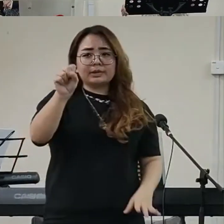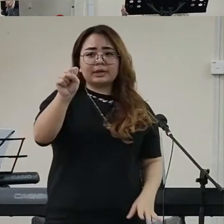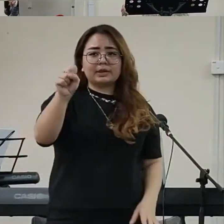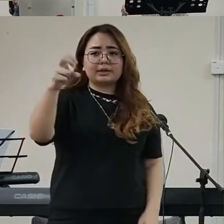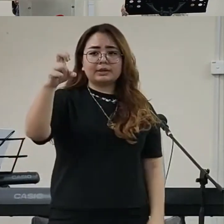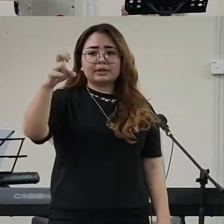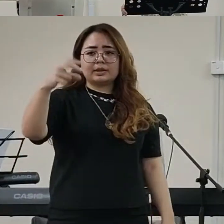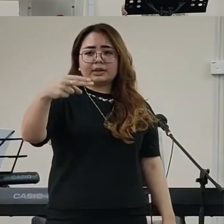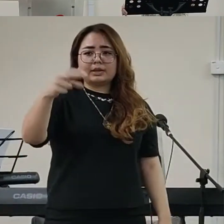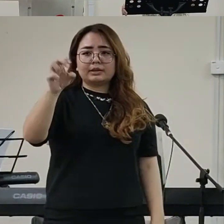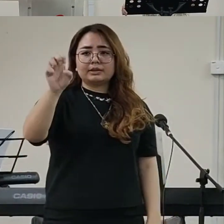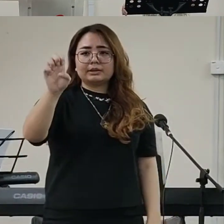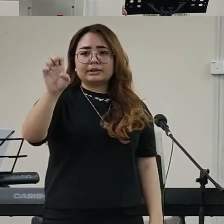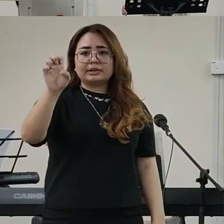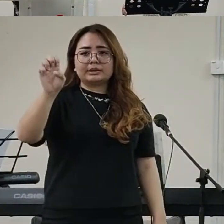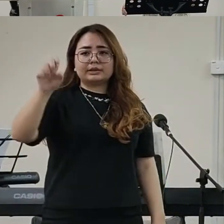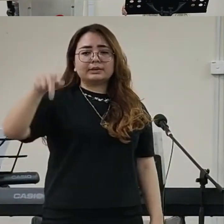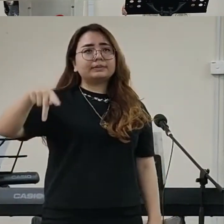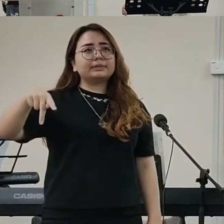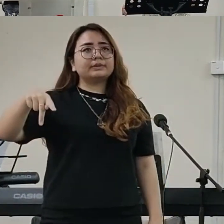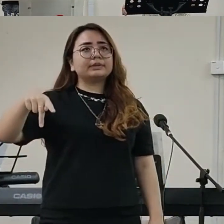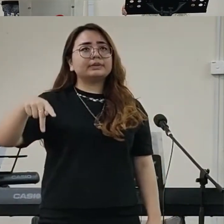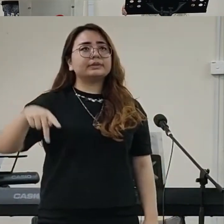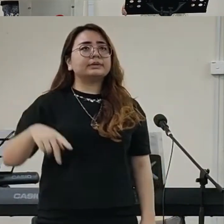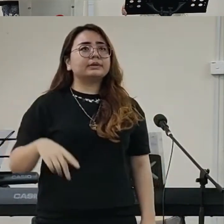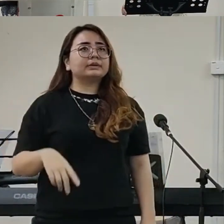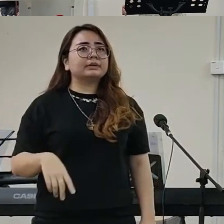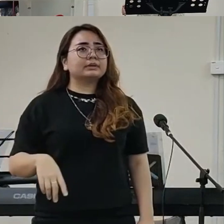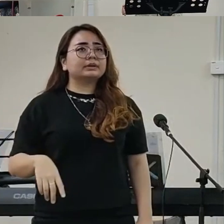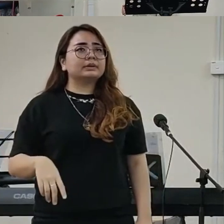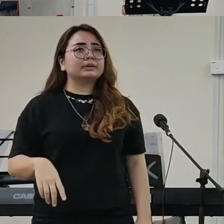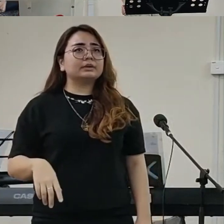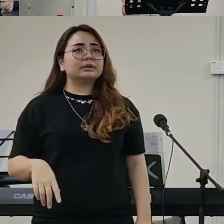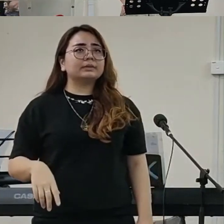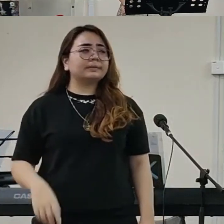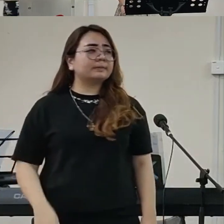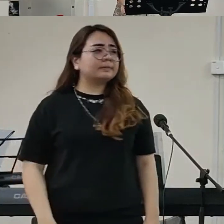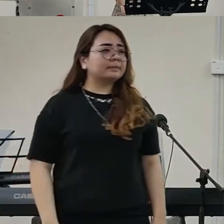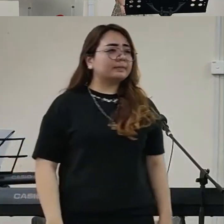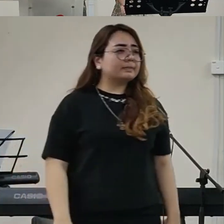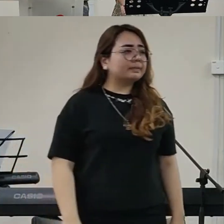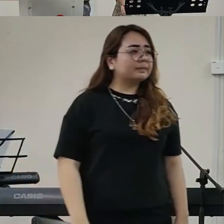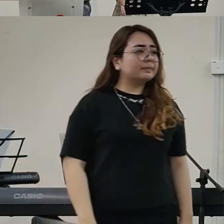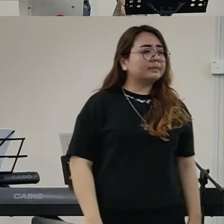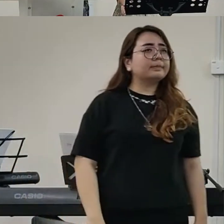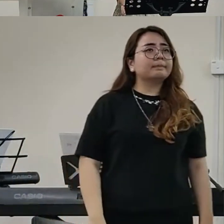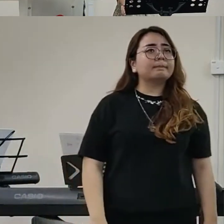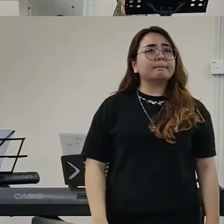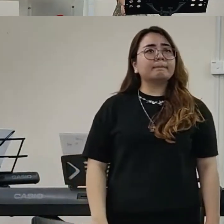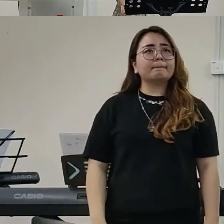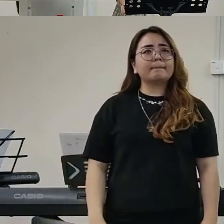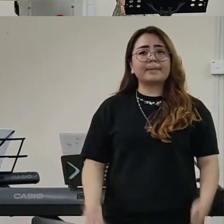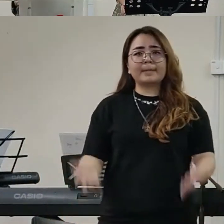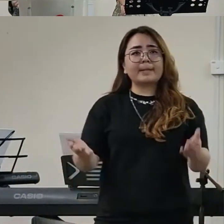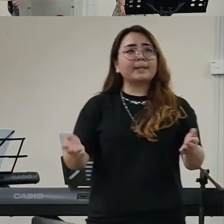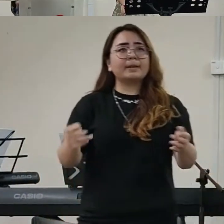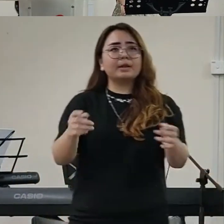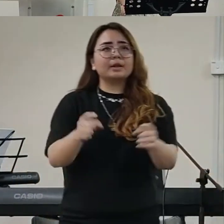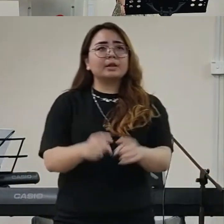审判。 So there are two sheep here in front of me, Pastor Amanda and Elder Elena.